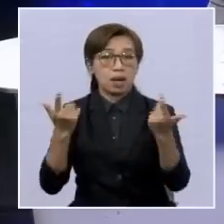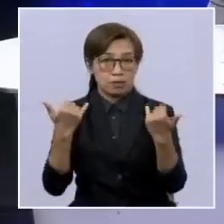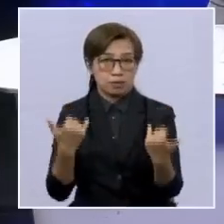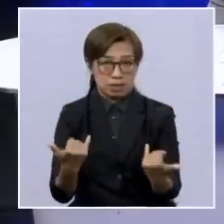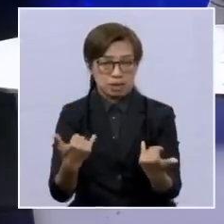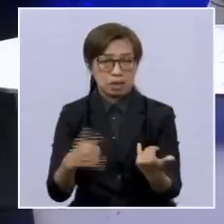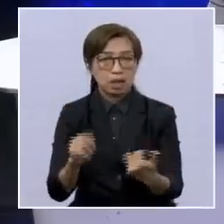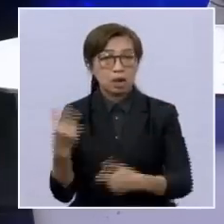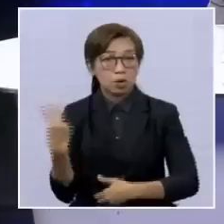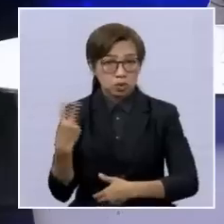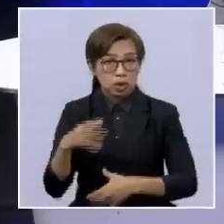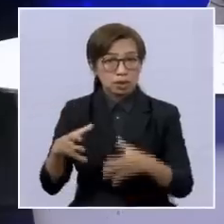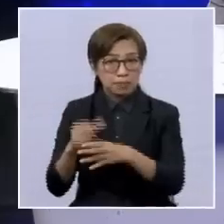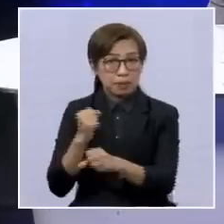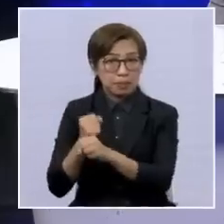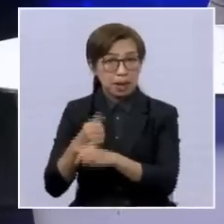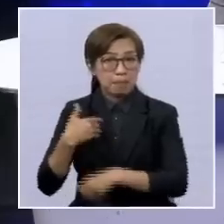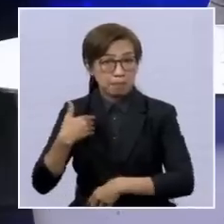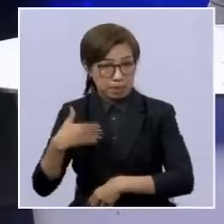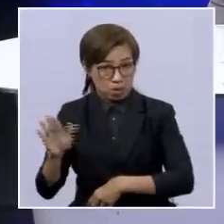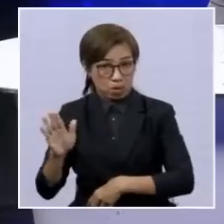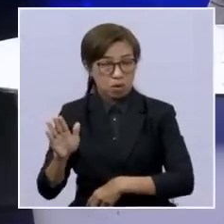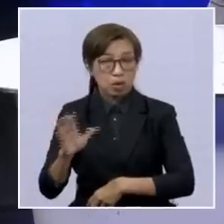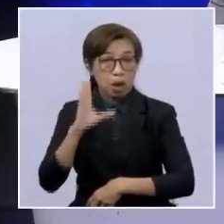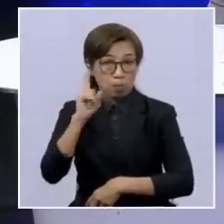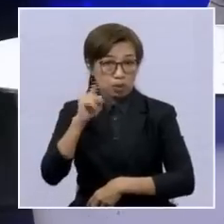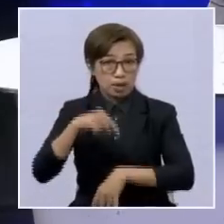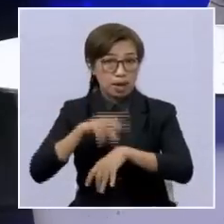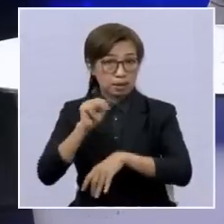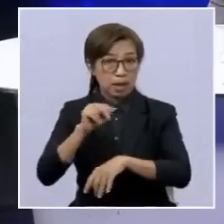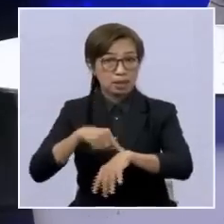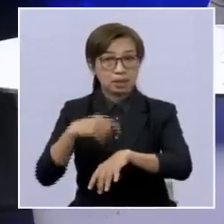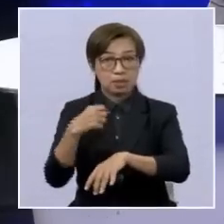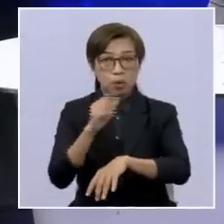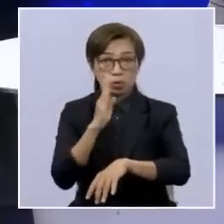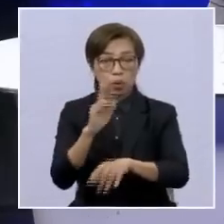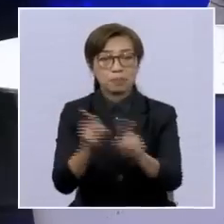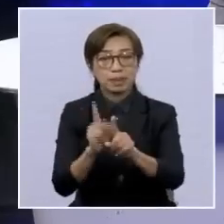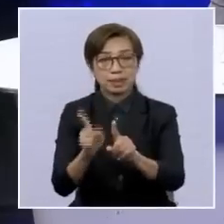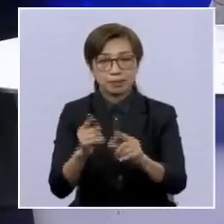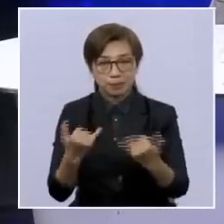ชั่นแล้วนะคะเราทั้ง2คนพร้อมทีมงานลาคุณผู้ชมไปก่อนพรุ่งนี้มีนัดกัน 10:00 ตรงเหมือนเดิมสวัสดีค่ะ สวัสดีครับ